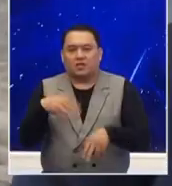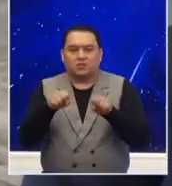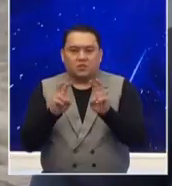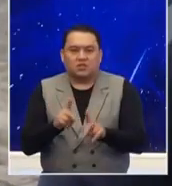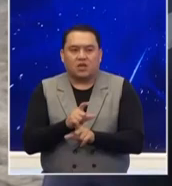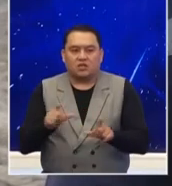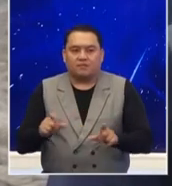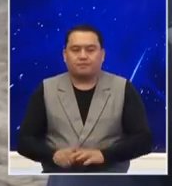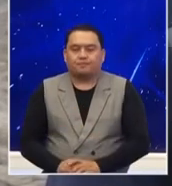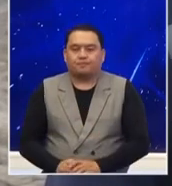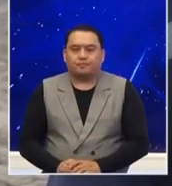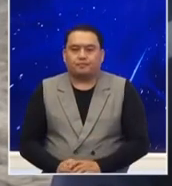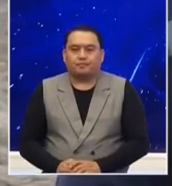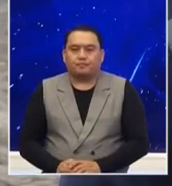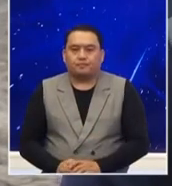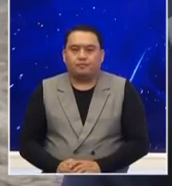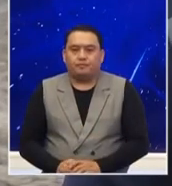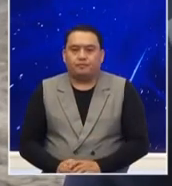специалистов.